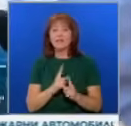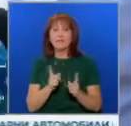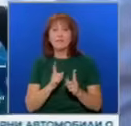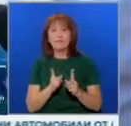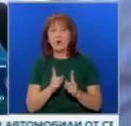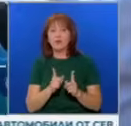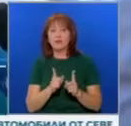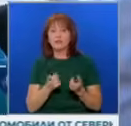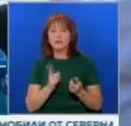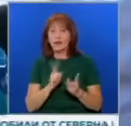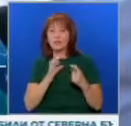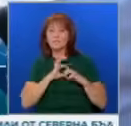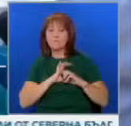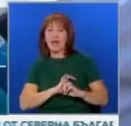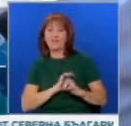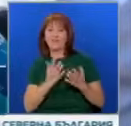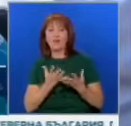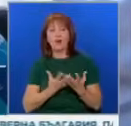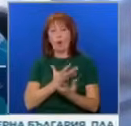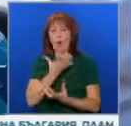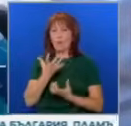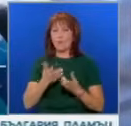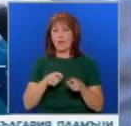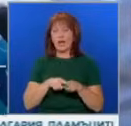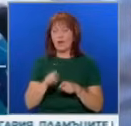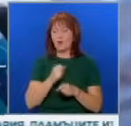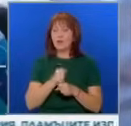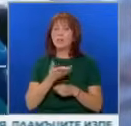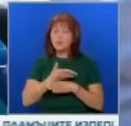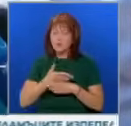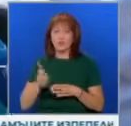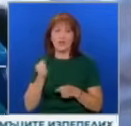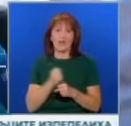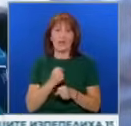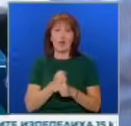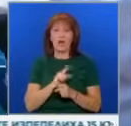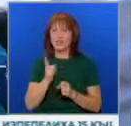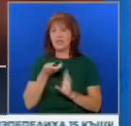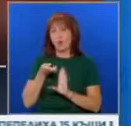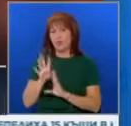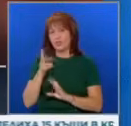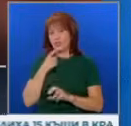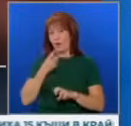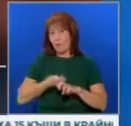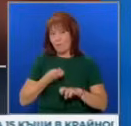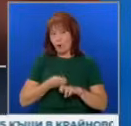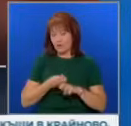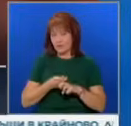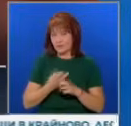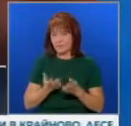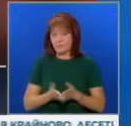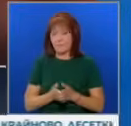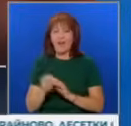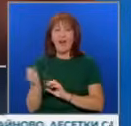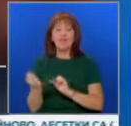измъкнат. Вследствие на това са обгорели колегите, независимо от това продължават да работят. Не са отишли в болница, за да си вземат болничен лист. Вятъра